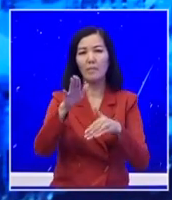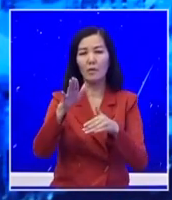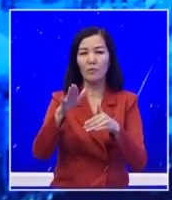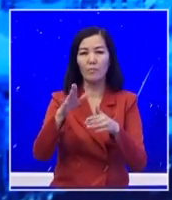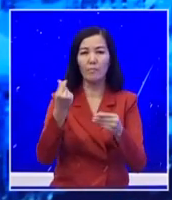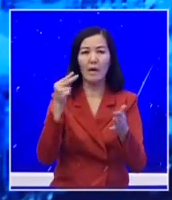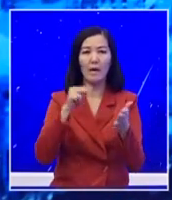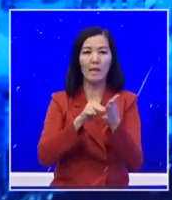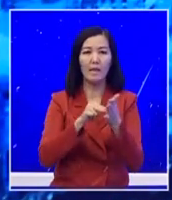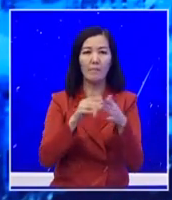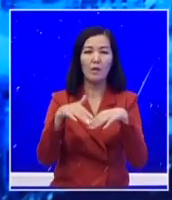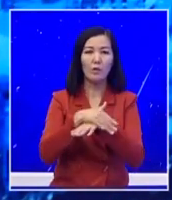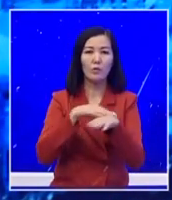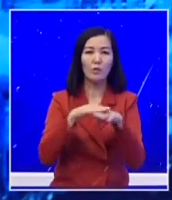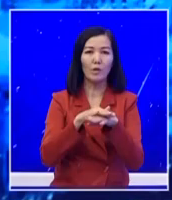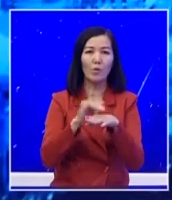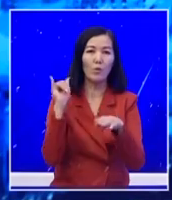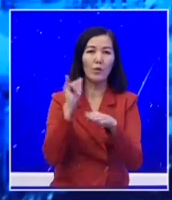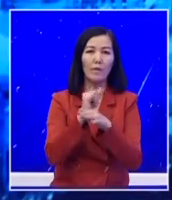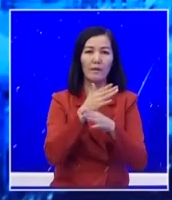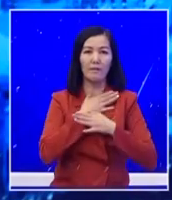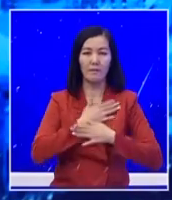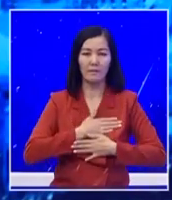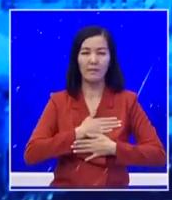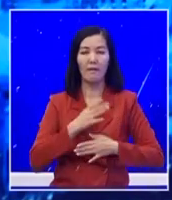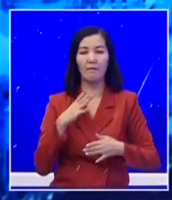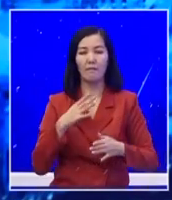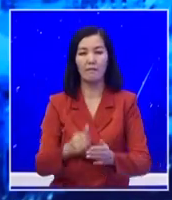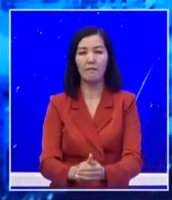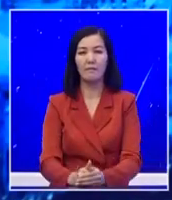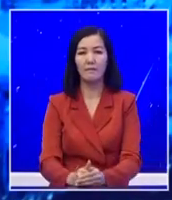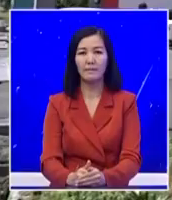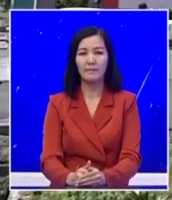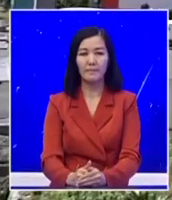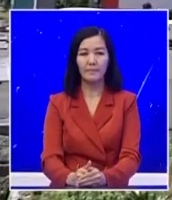жетімді бағалармен қала тұрғындарын және қонақтарын риза етіп жатыр.